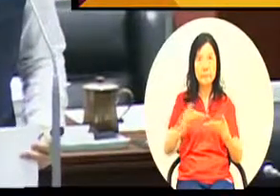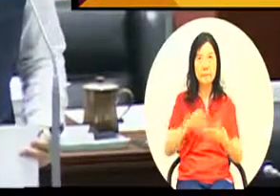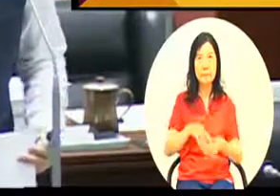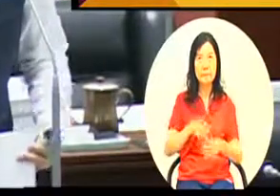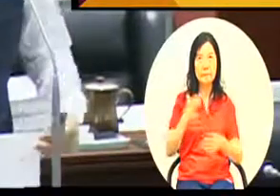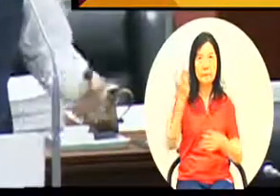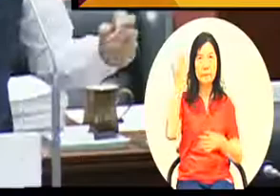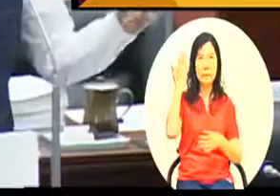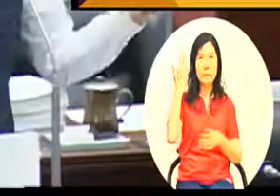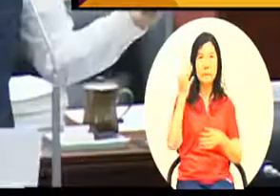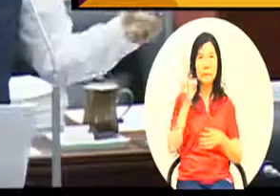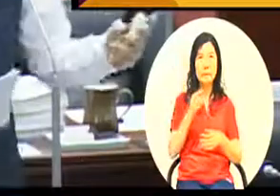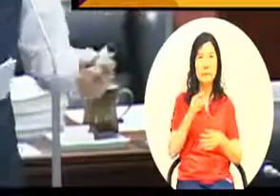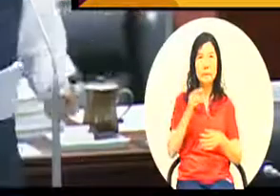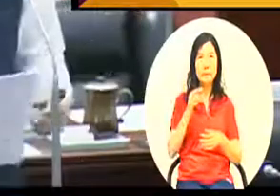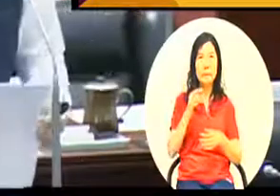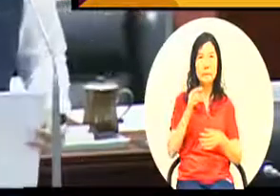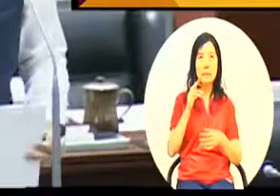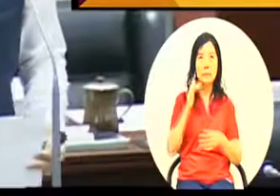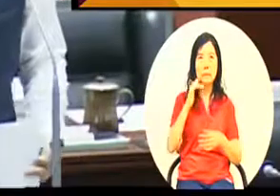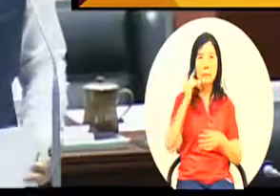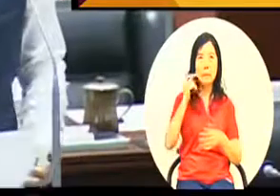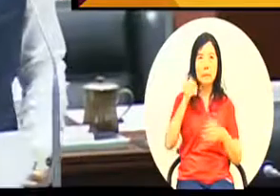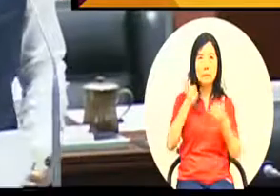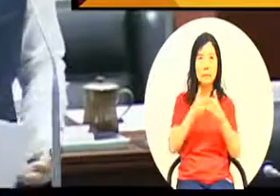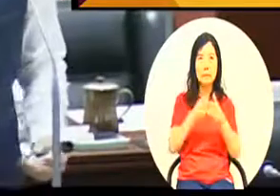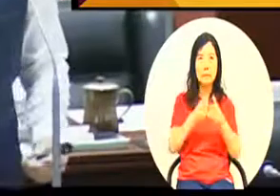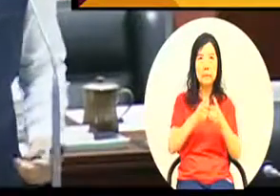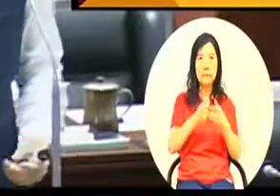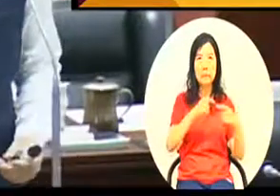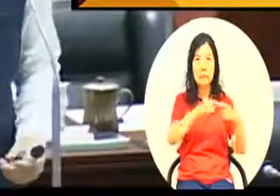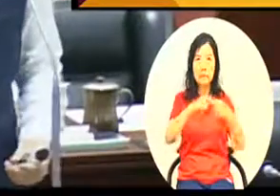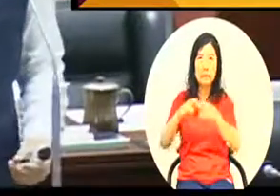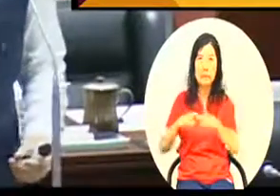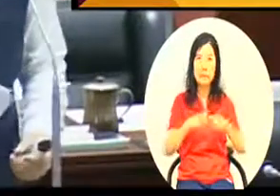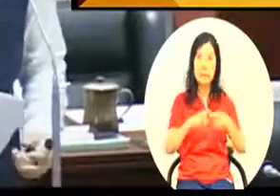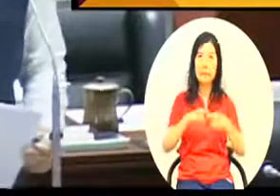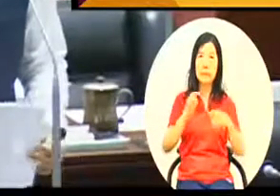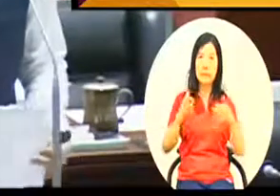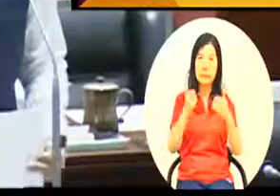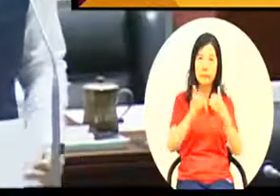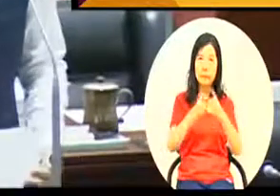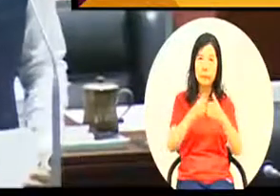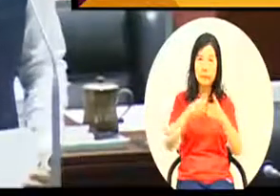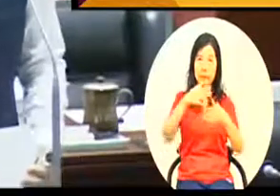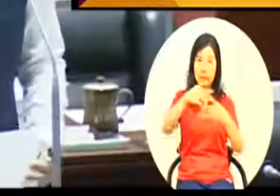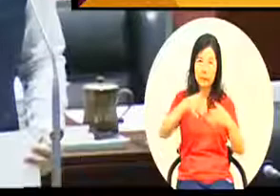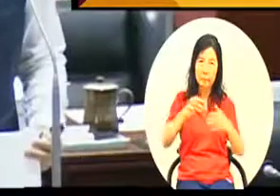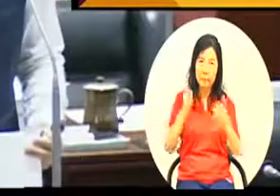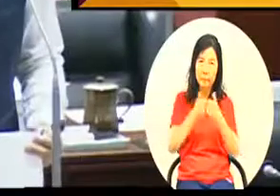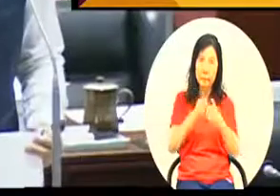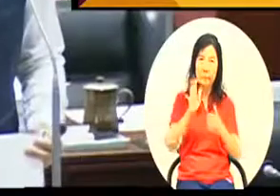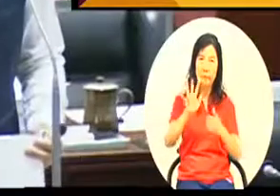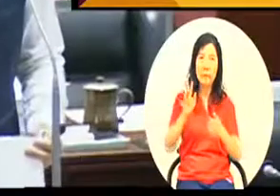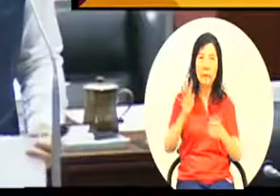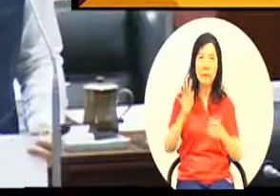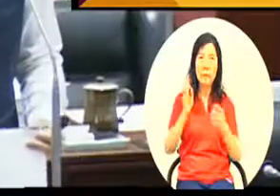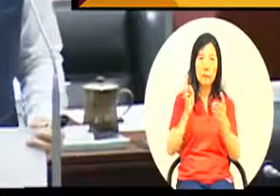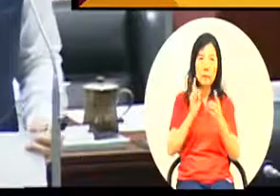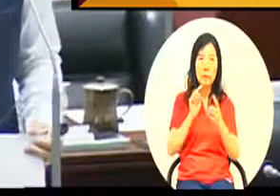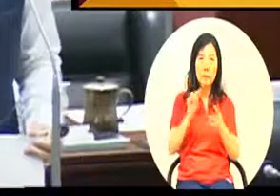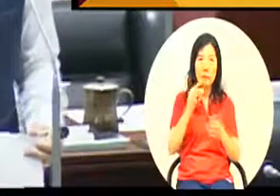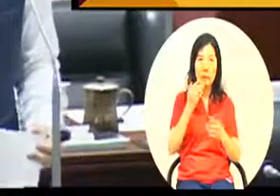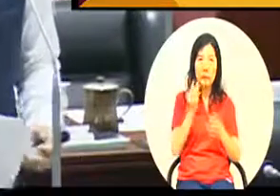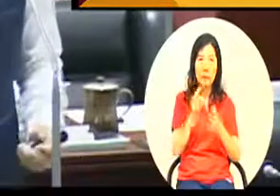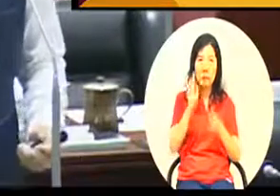过去这个之前这个家长会，我记得一个家长会联盟在我们这边会议室开了会，那刚好那天呢，我们还有其他